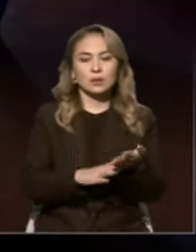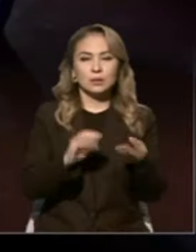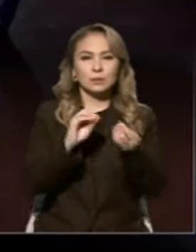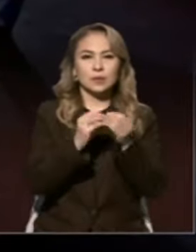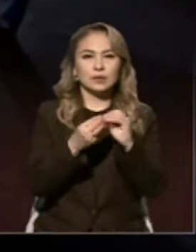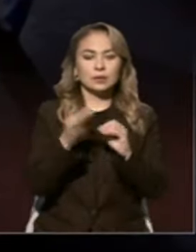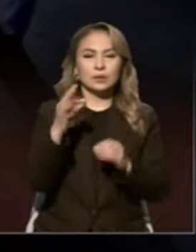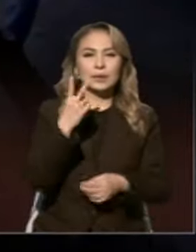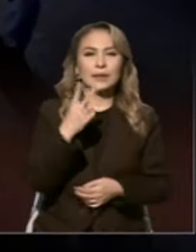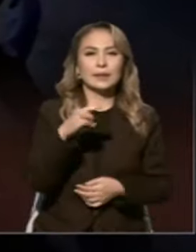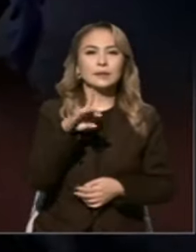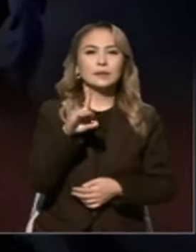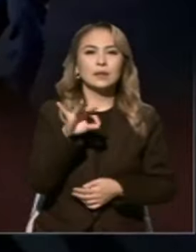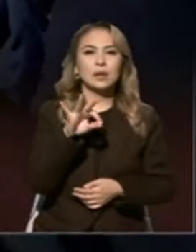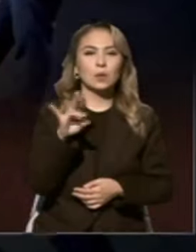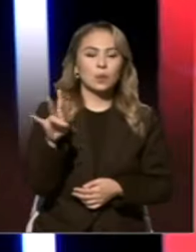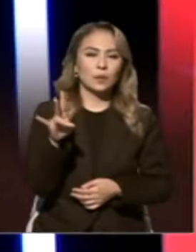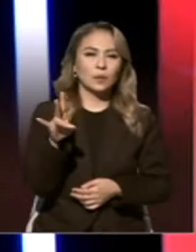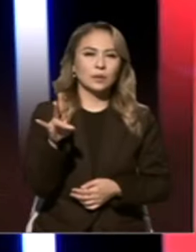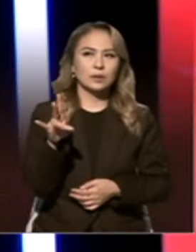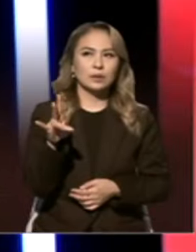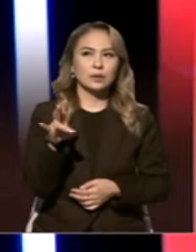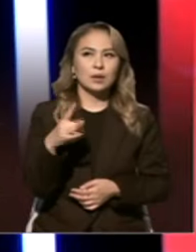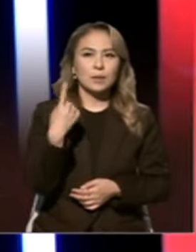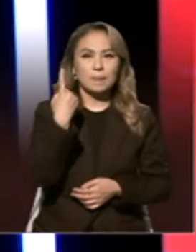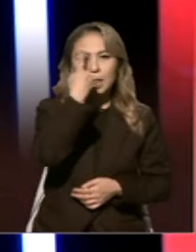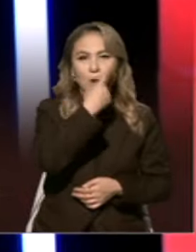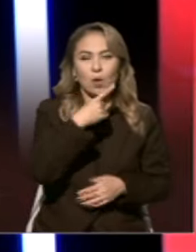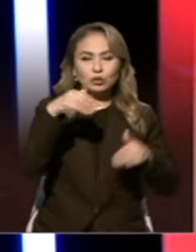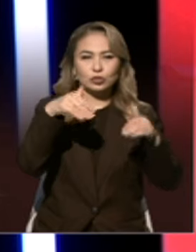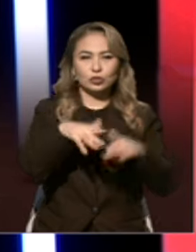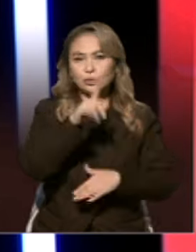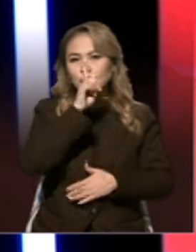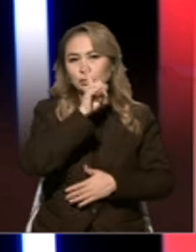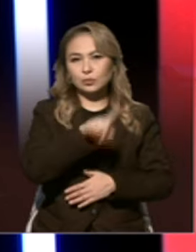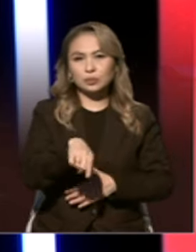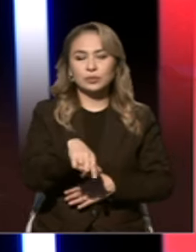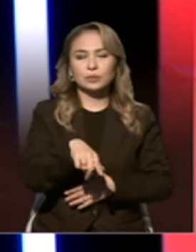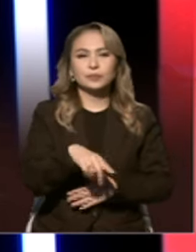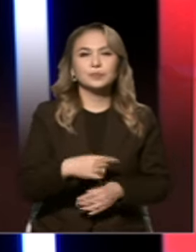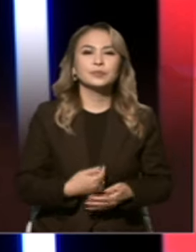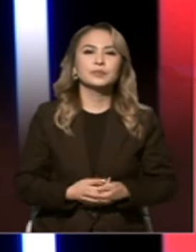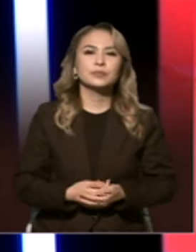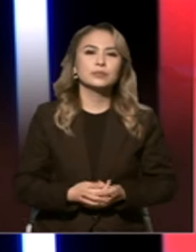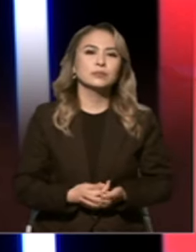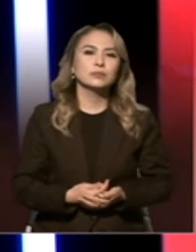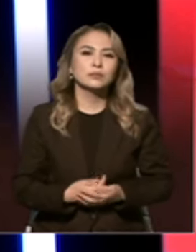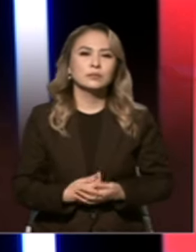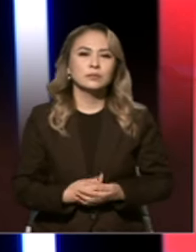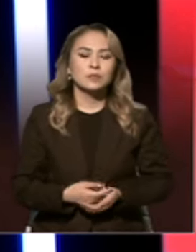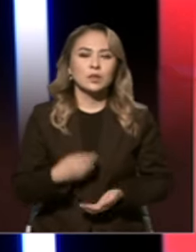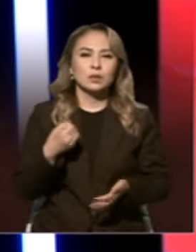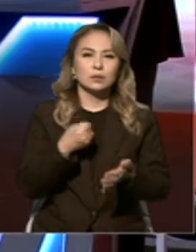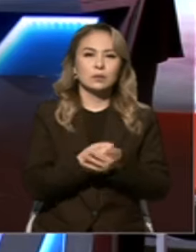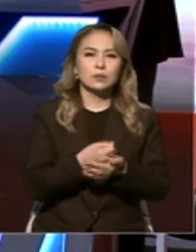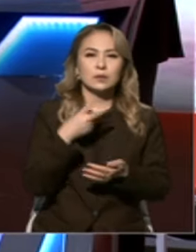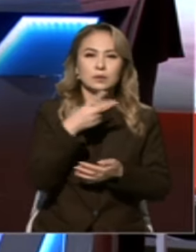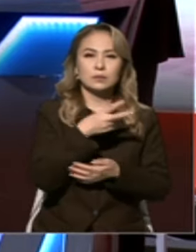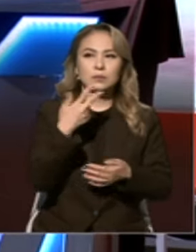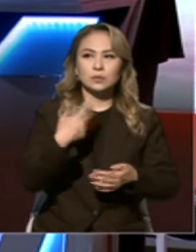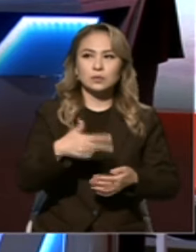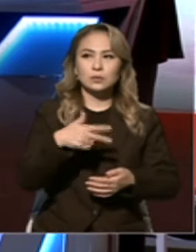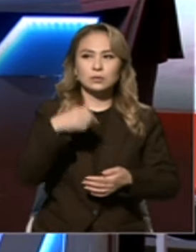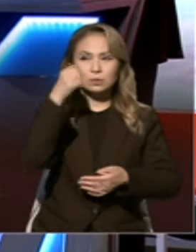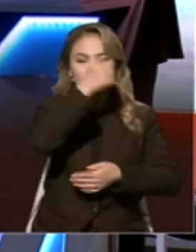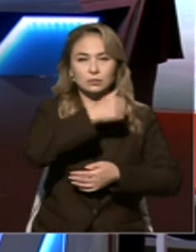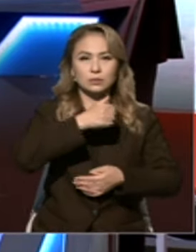жаңа 2 триллион деп айтып қалдық қой, енді оны бір жылда шешілмейді ғой. Мысалға қараңыз, бір жылда біз су қоймасын жаңағы 2030-ға дейін дейік, иә, мысалы.